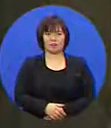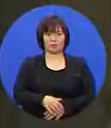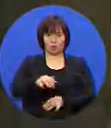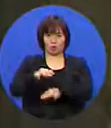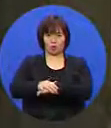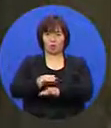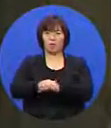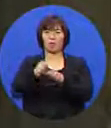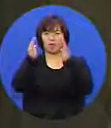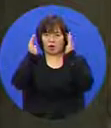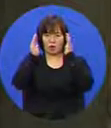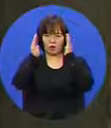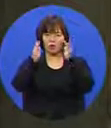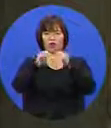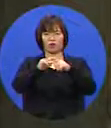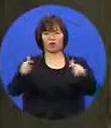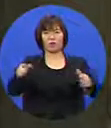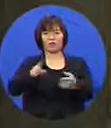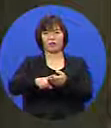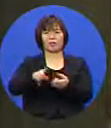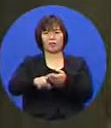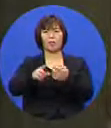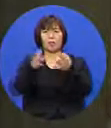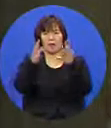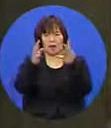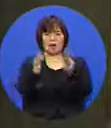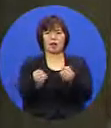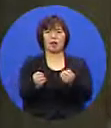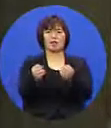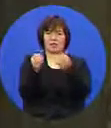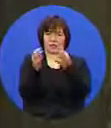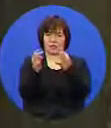농업학교 이런 것들을 많이